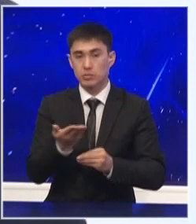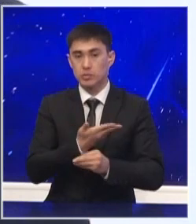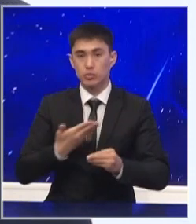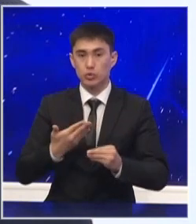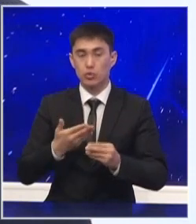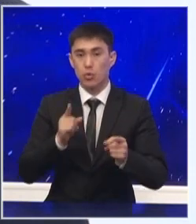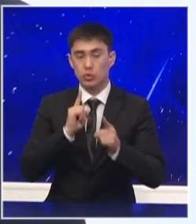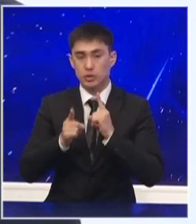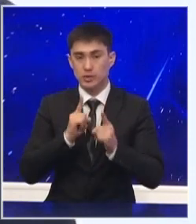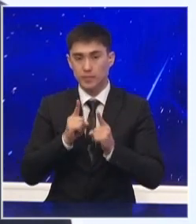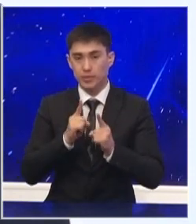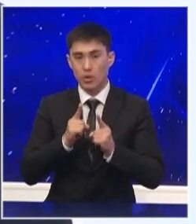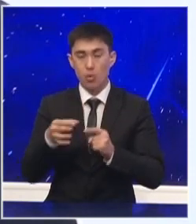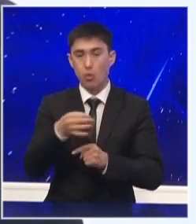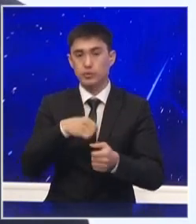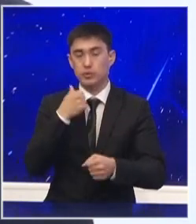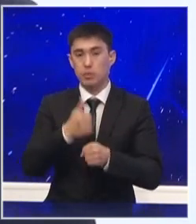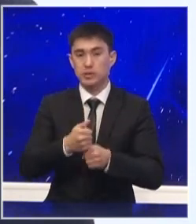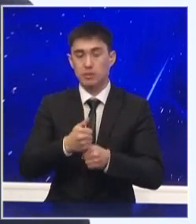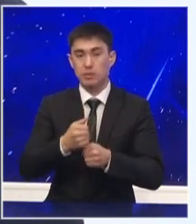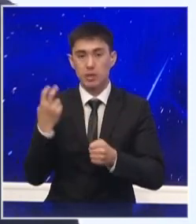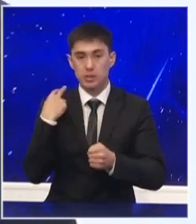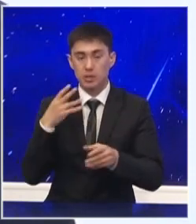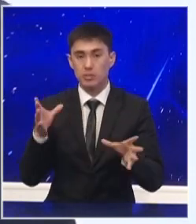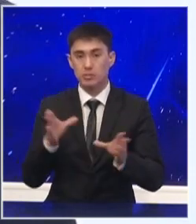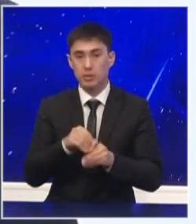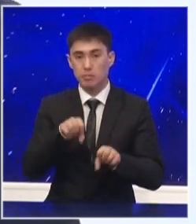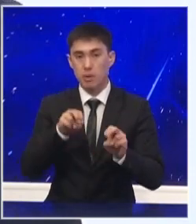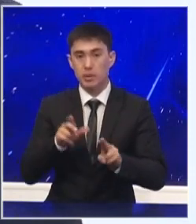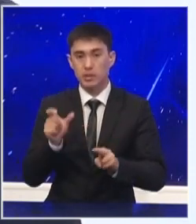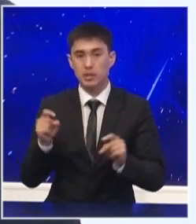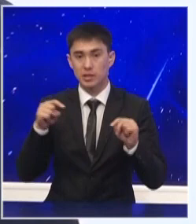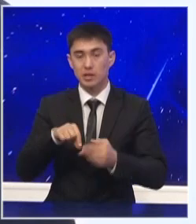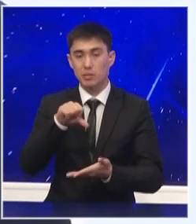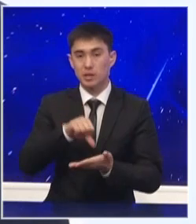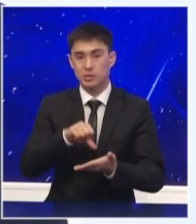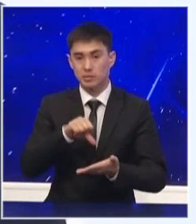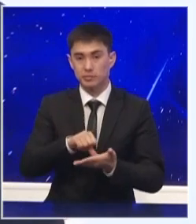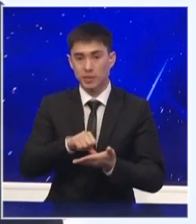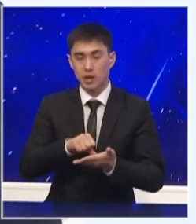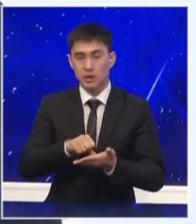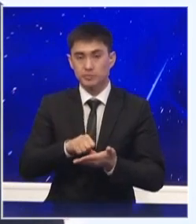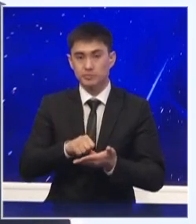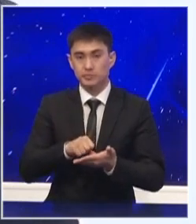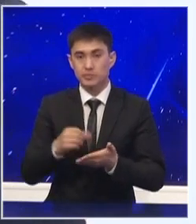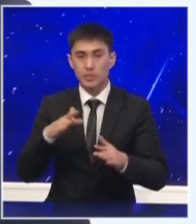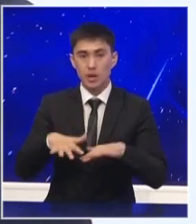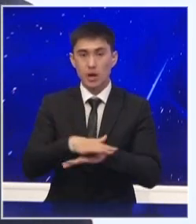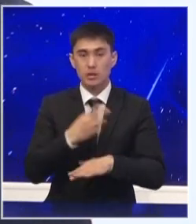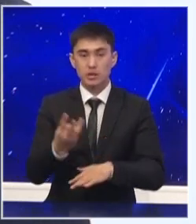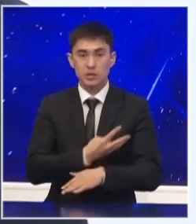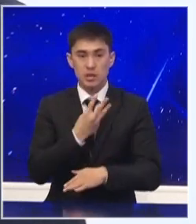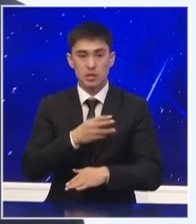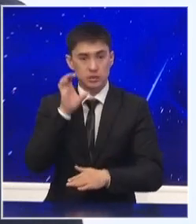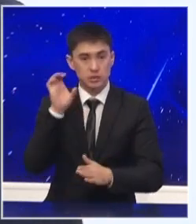осы отырысқа облыстық басқарма басшыларының мамандары да келіп қатысып, халықтың тілегін, мұңын,